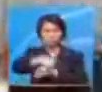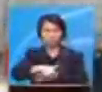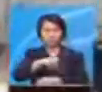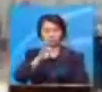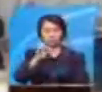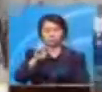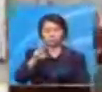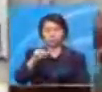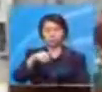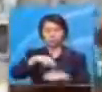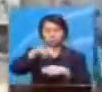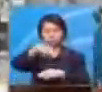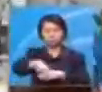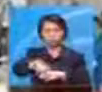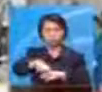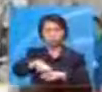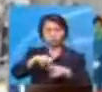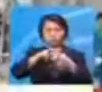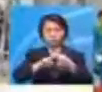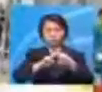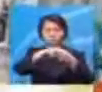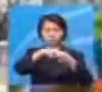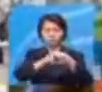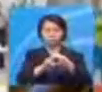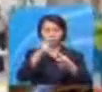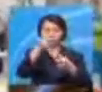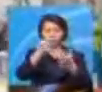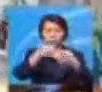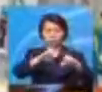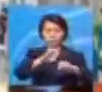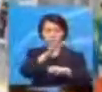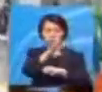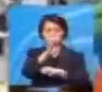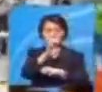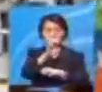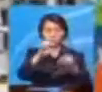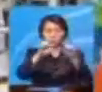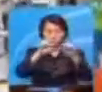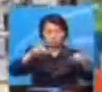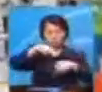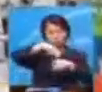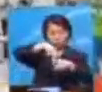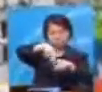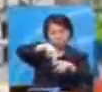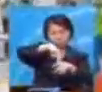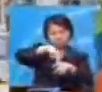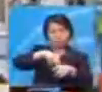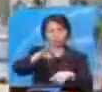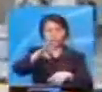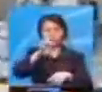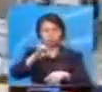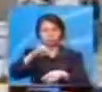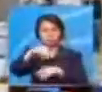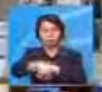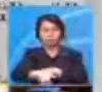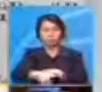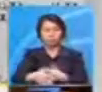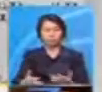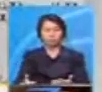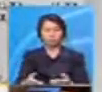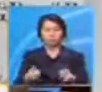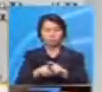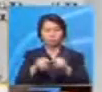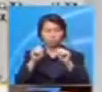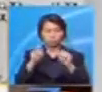far n akan turun beraksi dalam dua lagi acara akhir aparatus batang Titi Akir senaman lantai